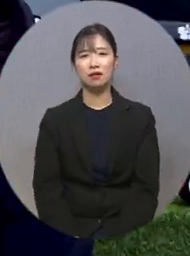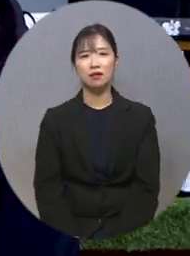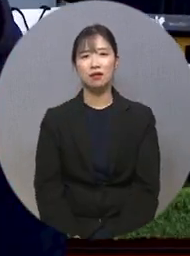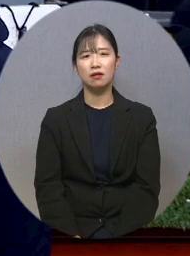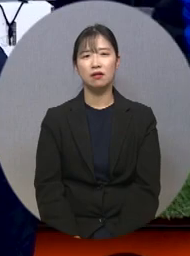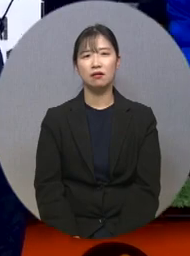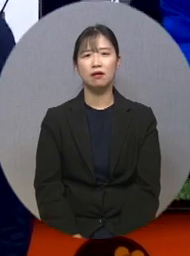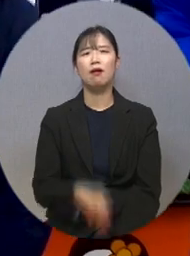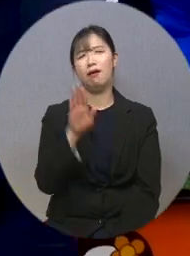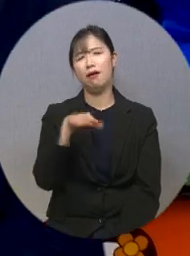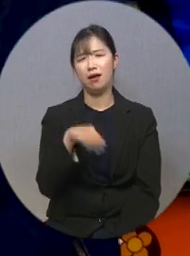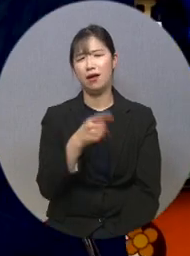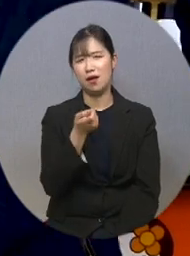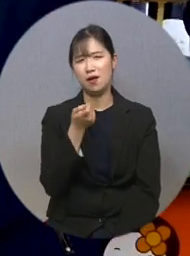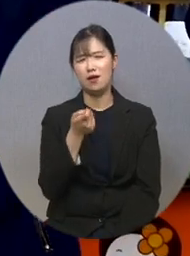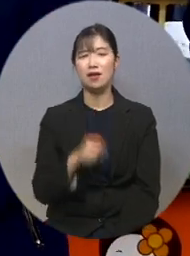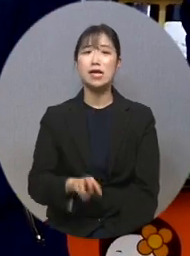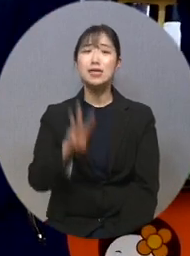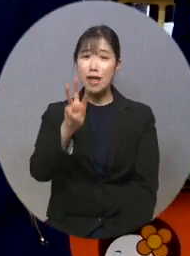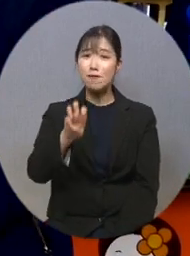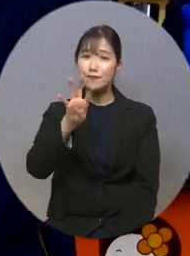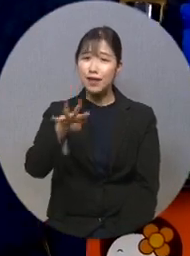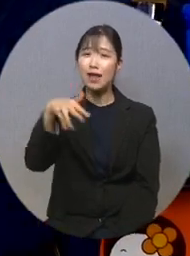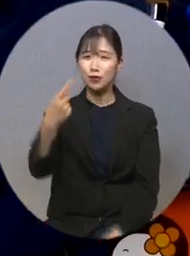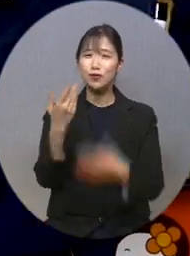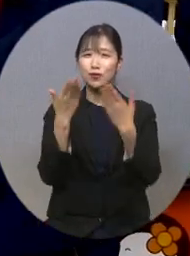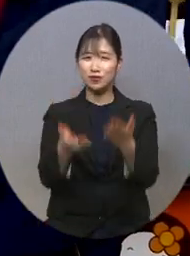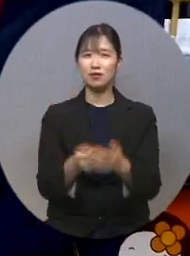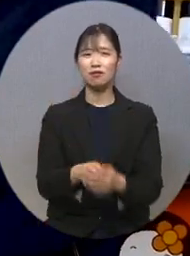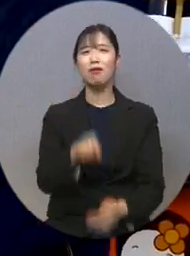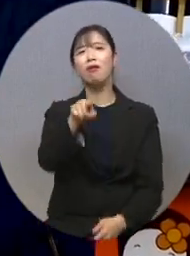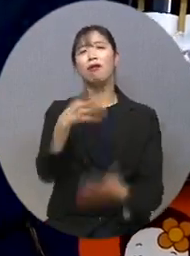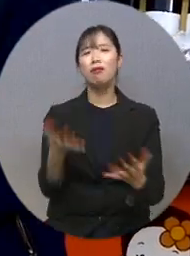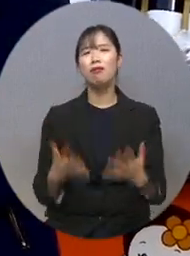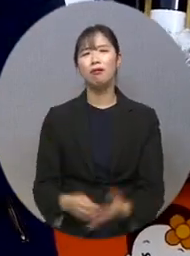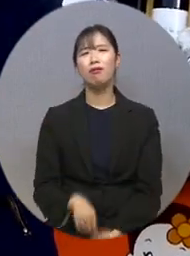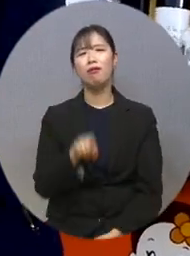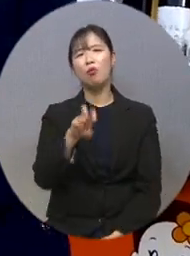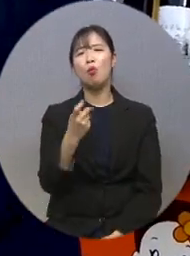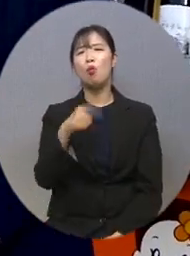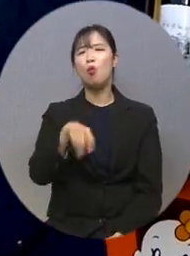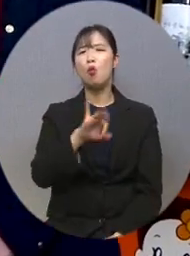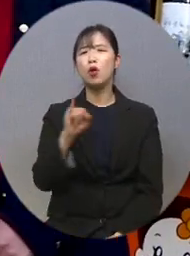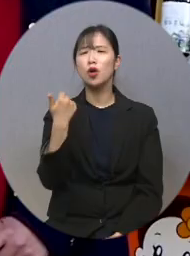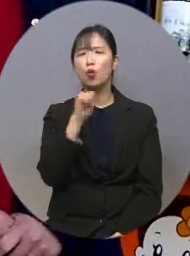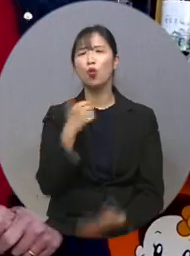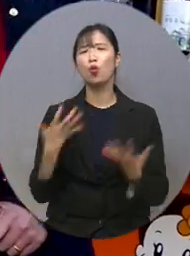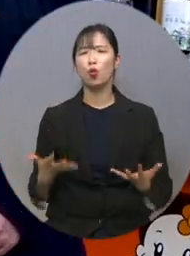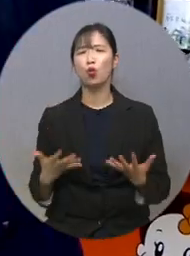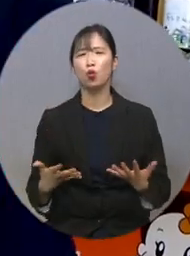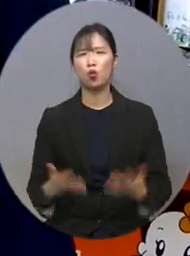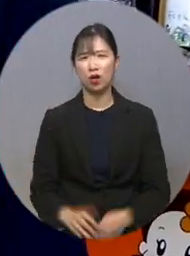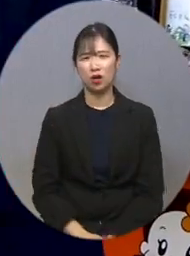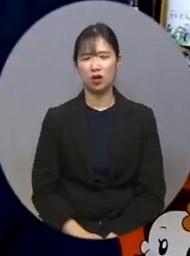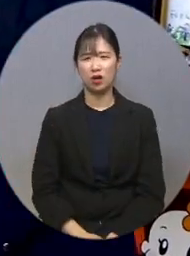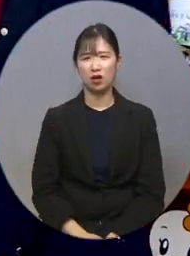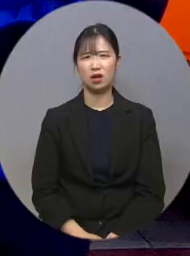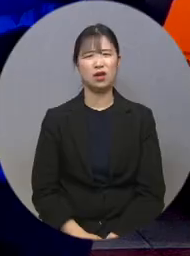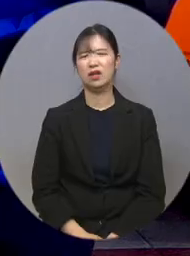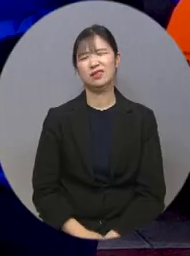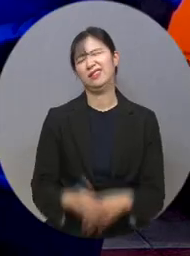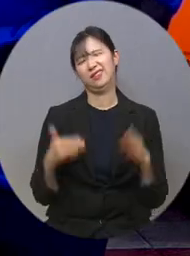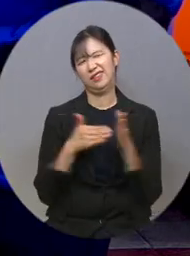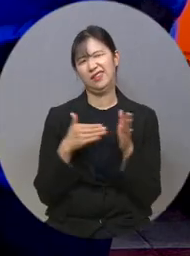끝났어. 아니, 아, 34초 나 줬구만. 이건 어떻게 해? 이건 목이버섯은 어떻게 하라고? 이거 설명 어떻게 해? 은이버섯만 해야지.